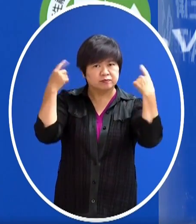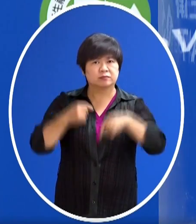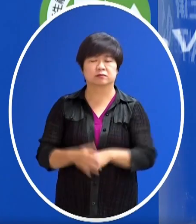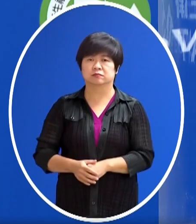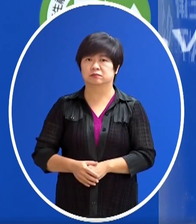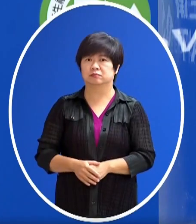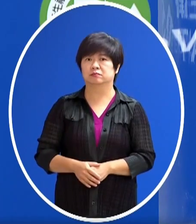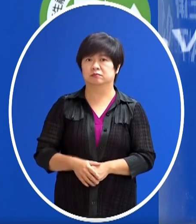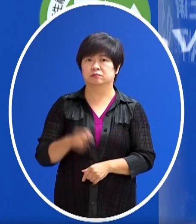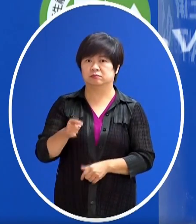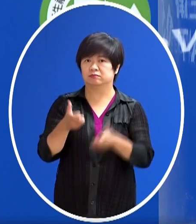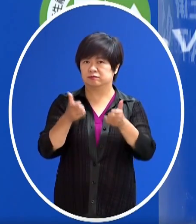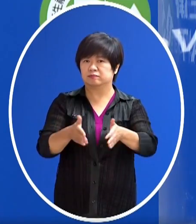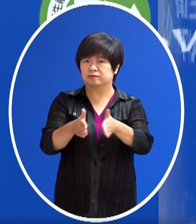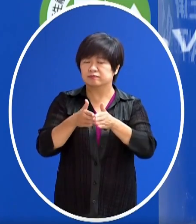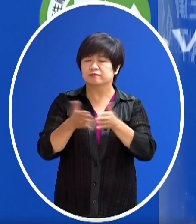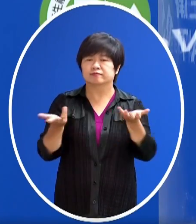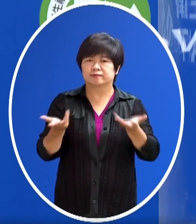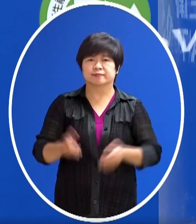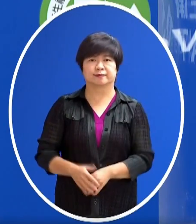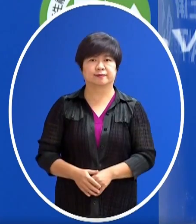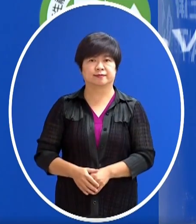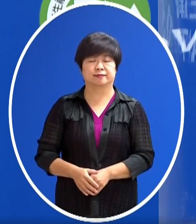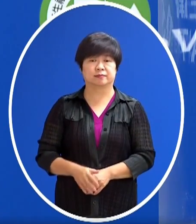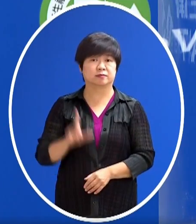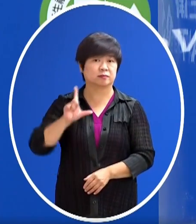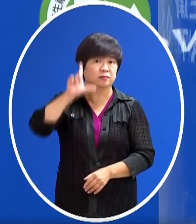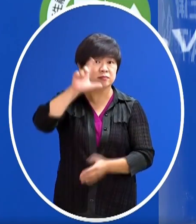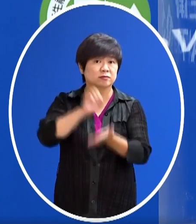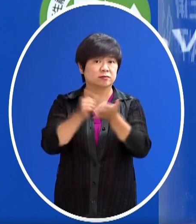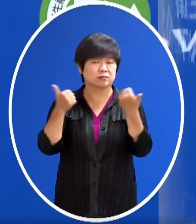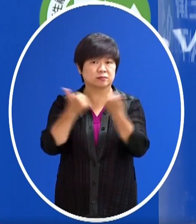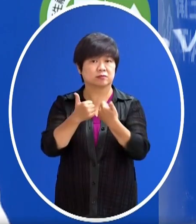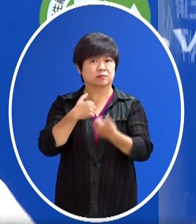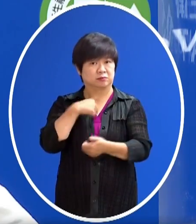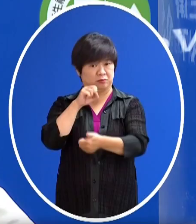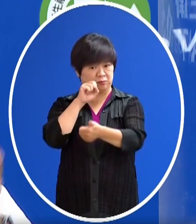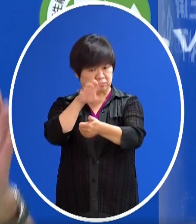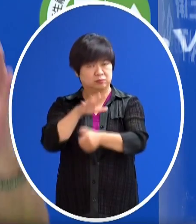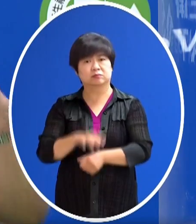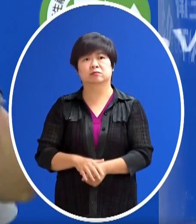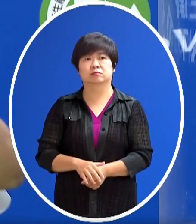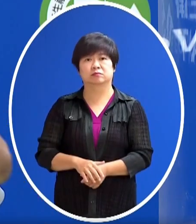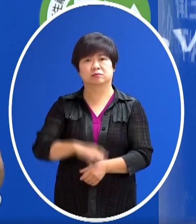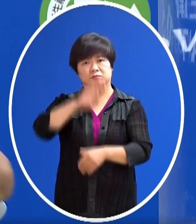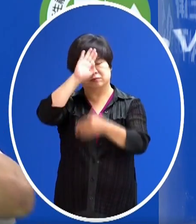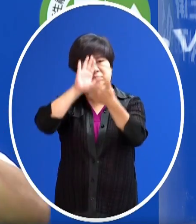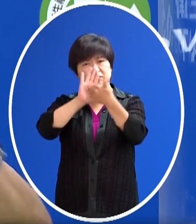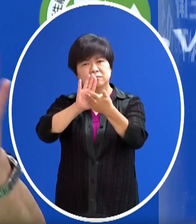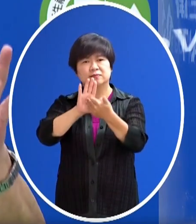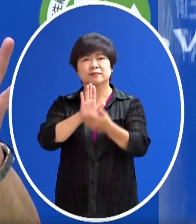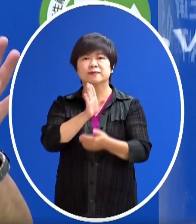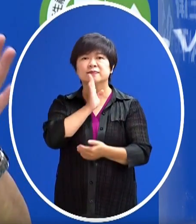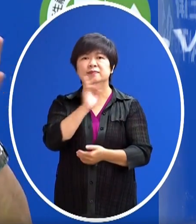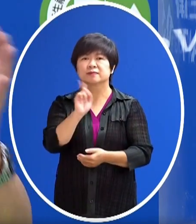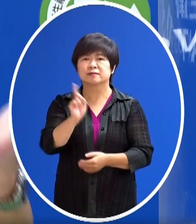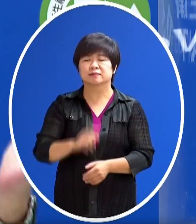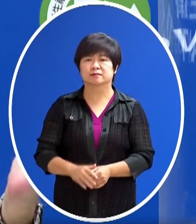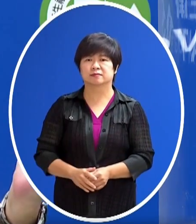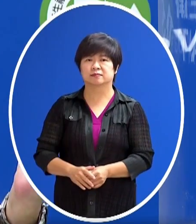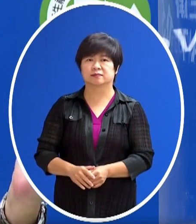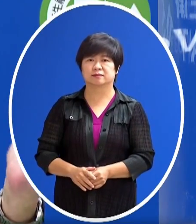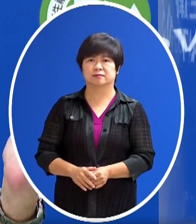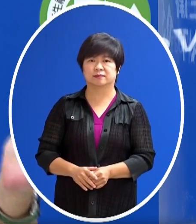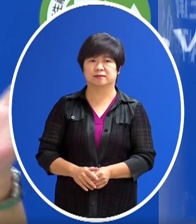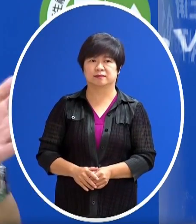是一件非常重要的事情。上次记者会特别跟大家提醒说，这个防疫是一整一集，